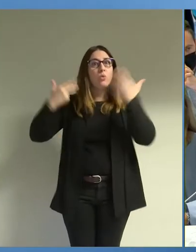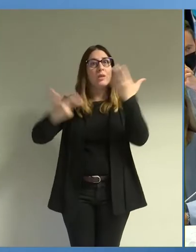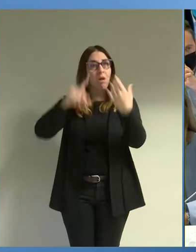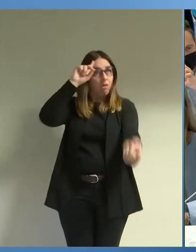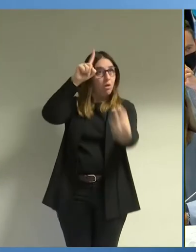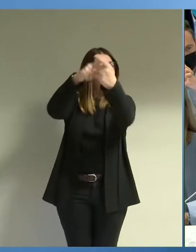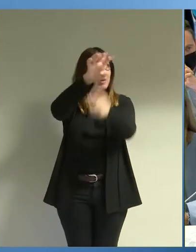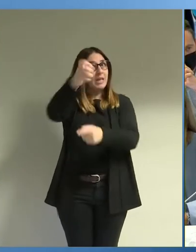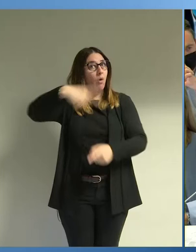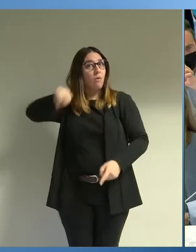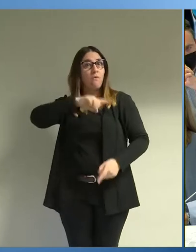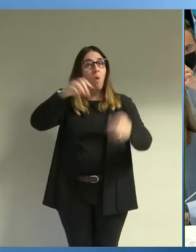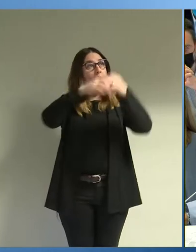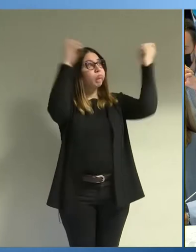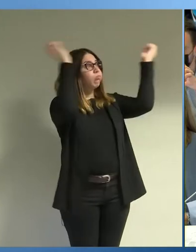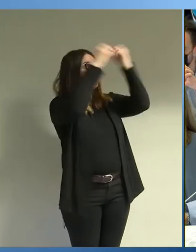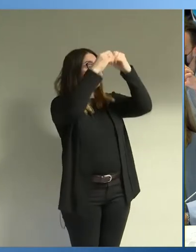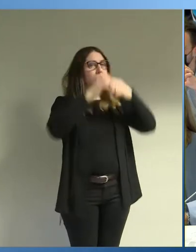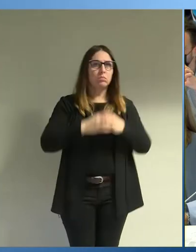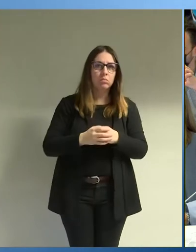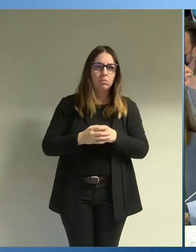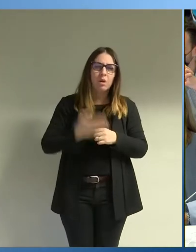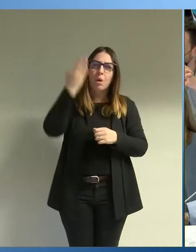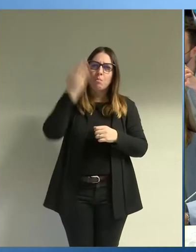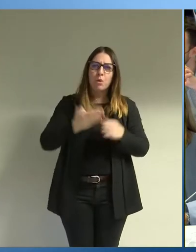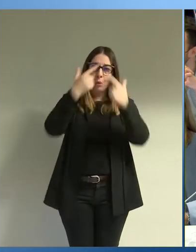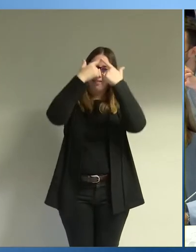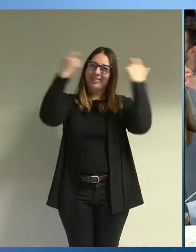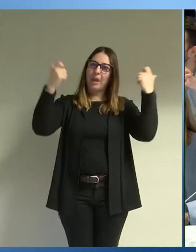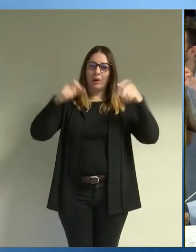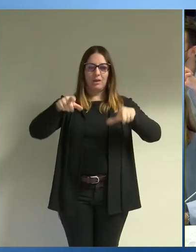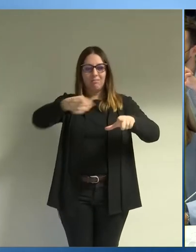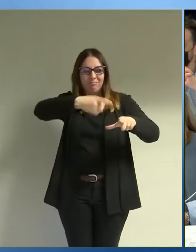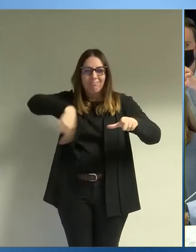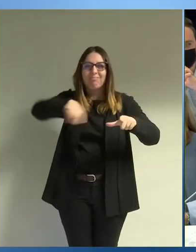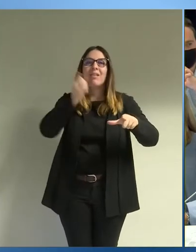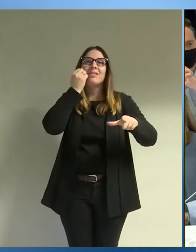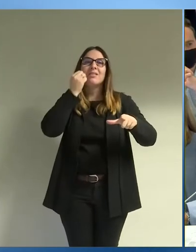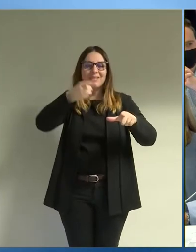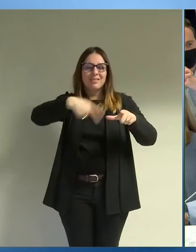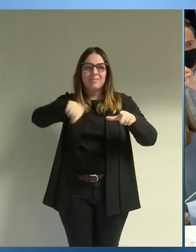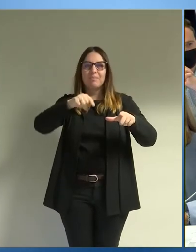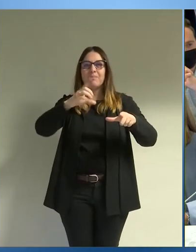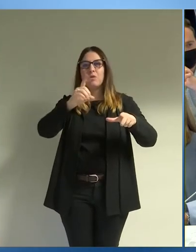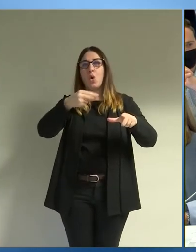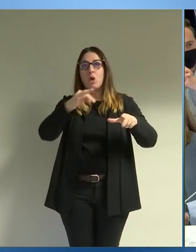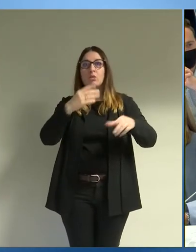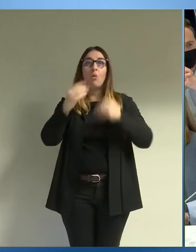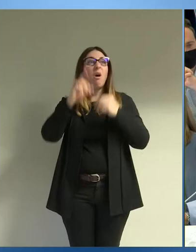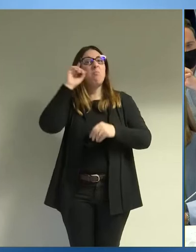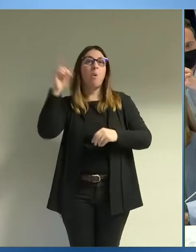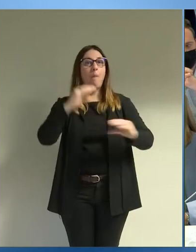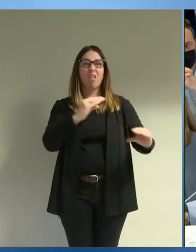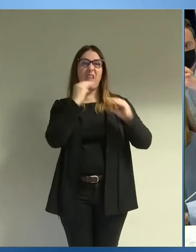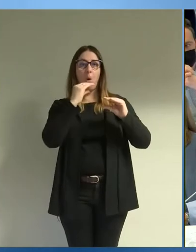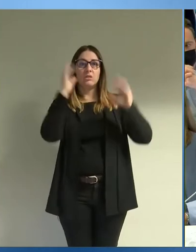2040 il vous faut donc passer par la théorie du donuts et pourquoi pas la théorie du tac aux tant qu on y est pour penser notre ville